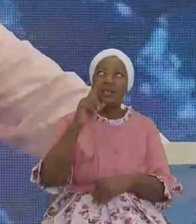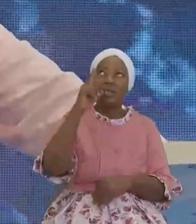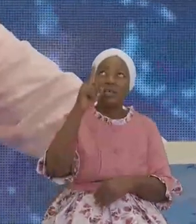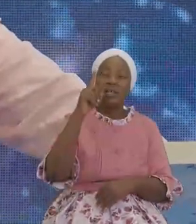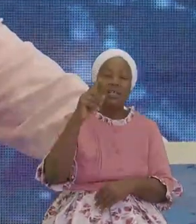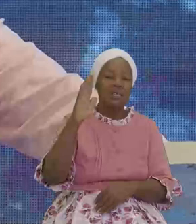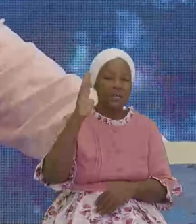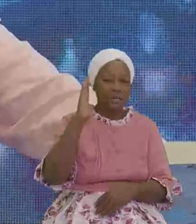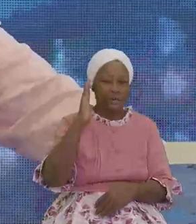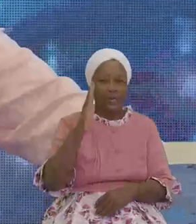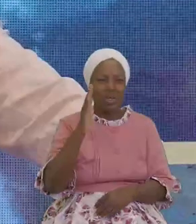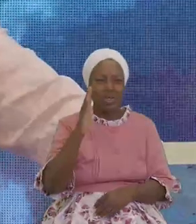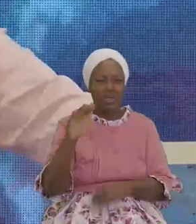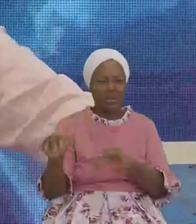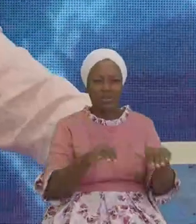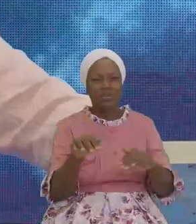ce soir.